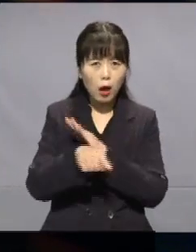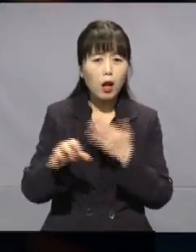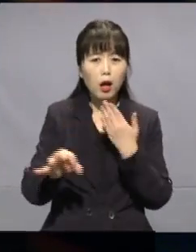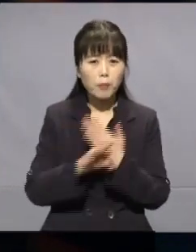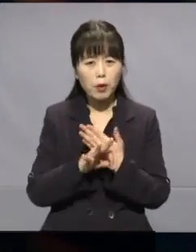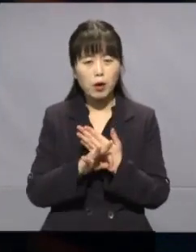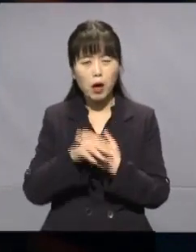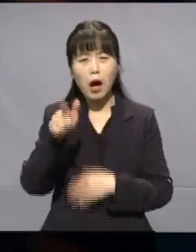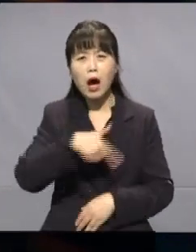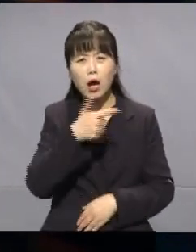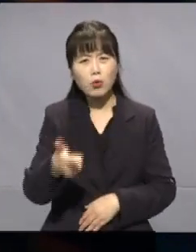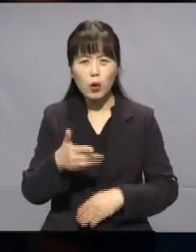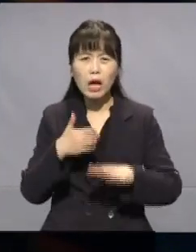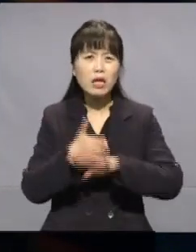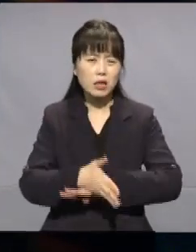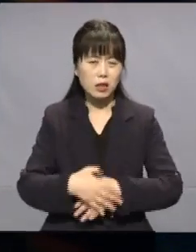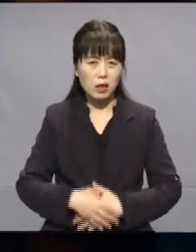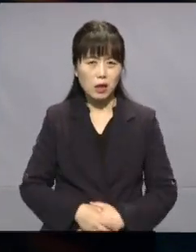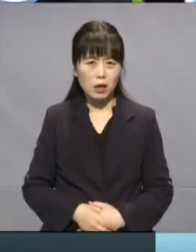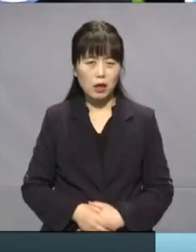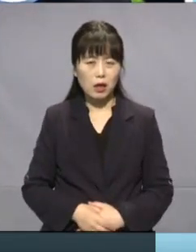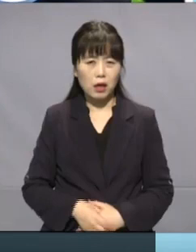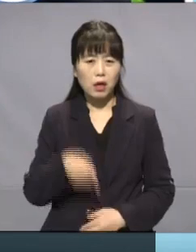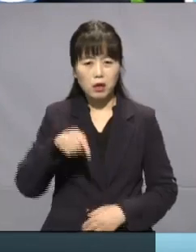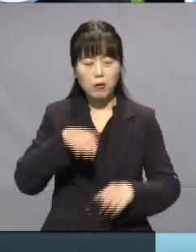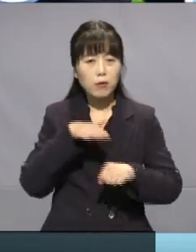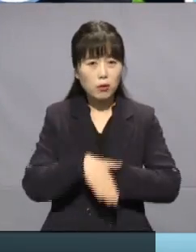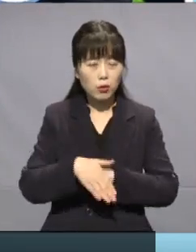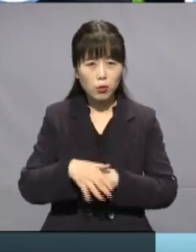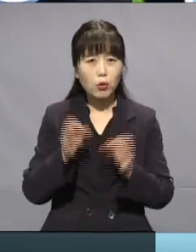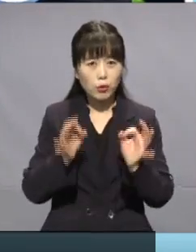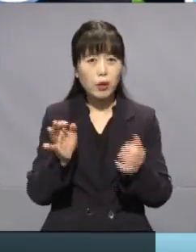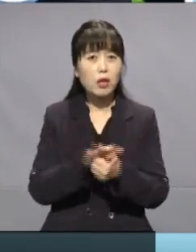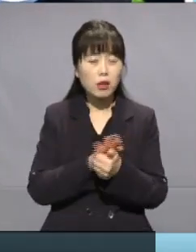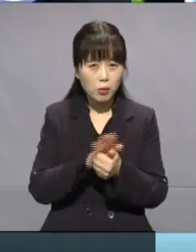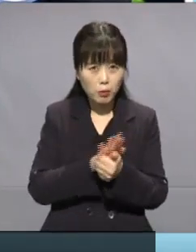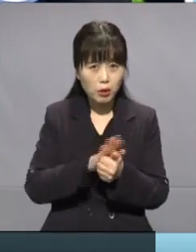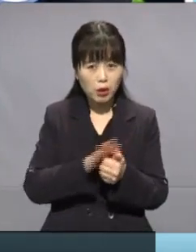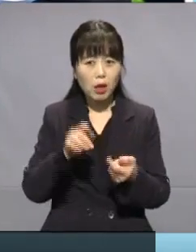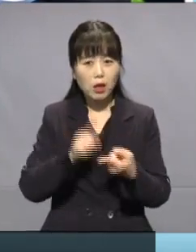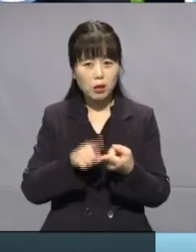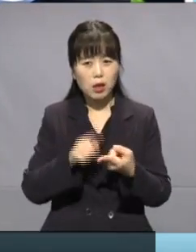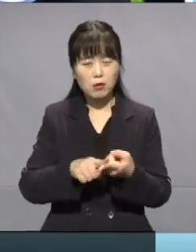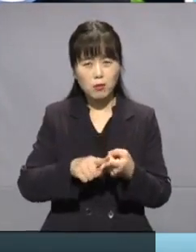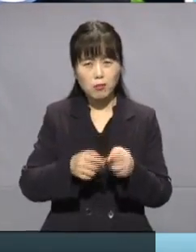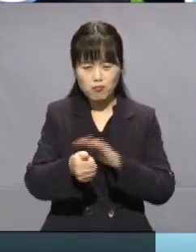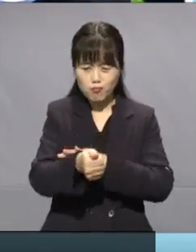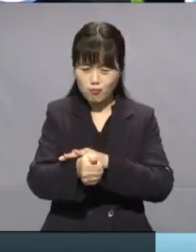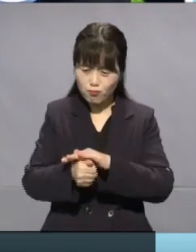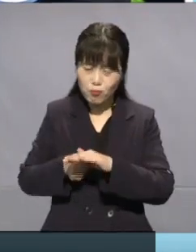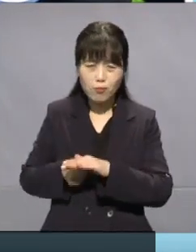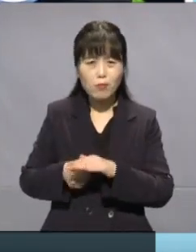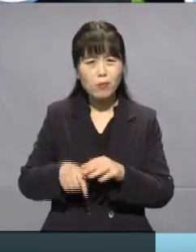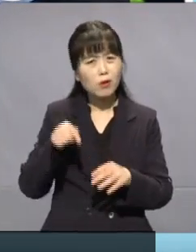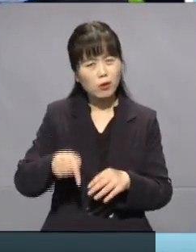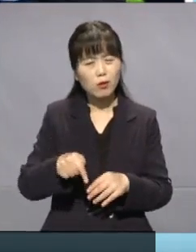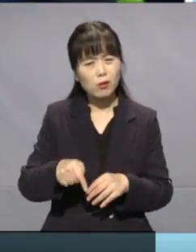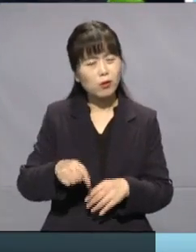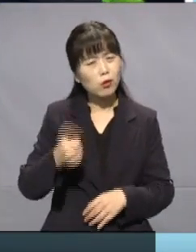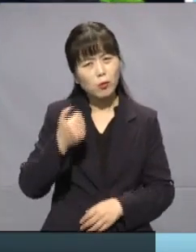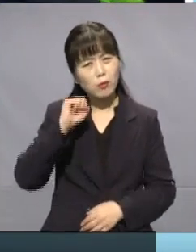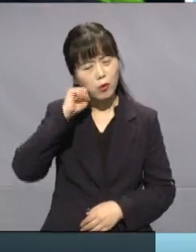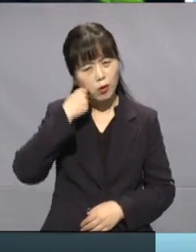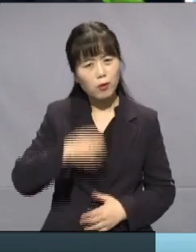하루가 훌쩍 갑니다 과연 이런 식으로 은행들의 서비스를 갖다가 이런 식으로 퇴화시켜도 되는 건지 저는 되묻지 않을 수가 없는